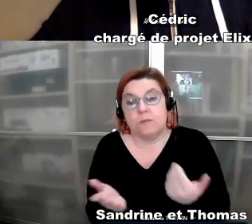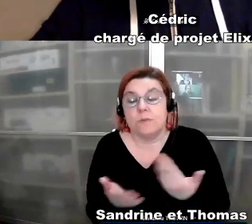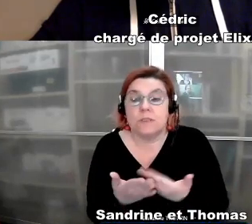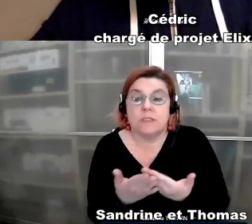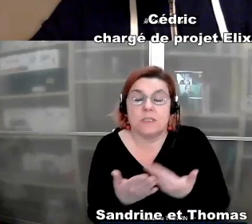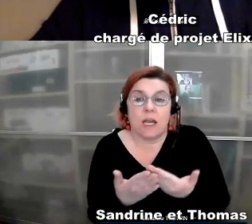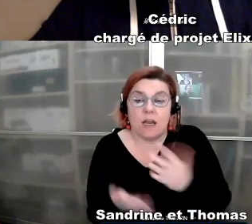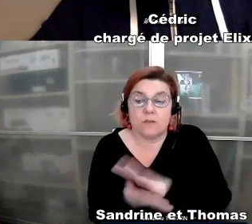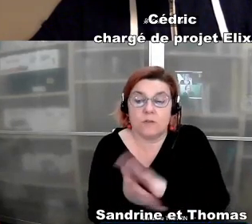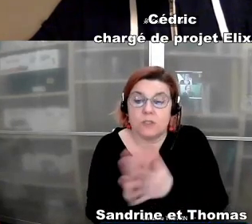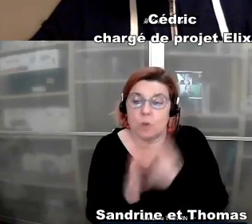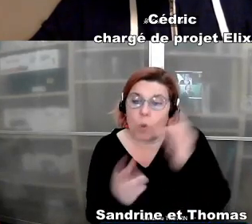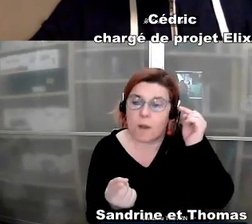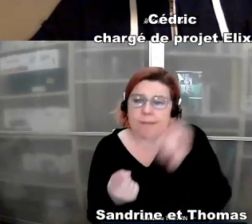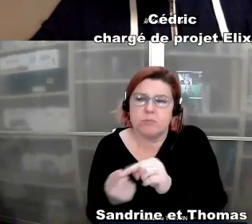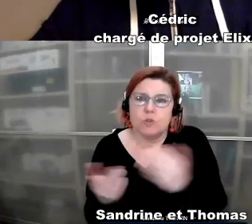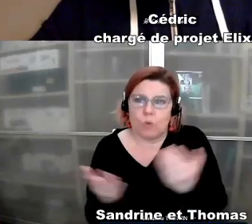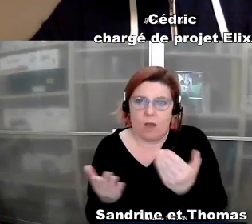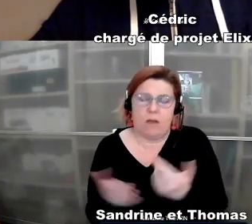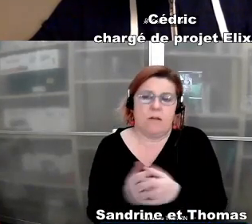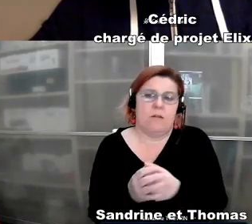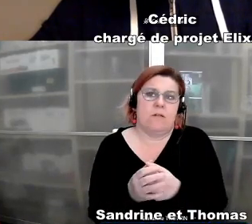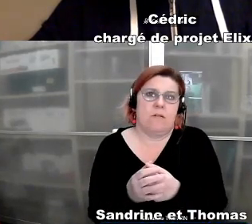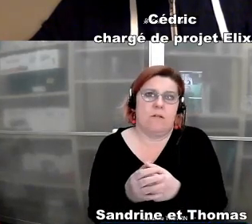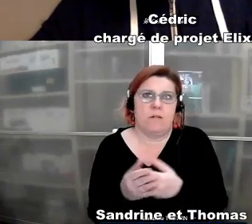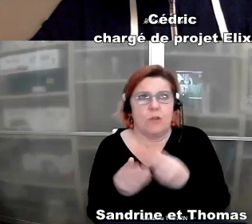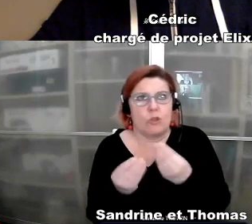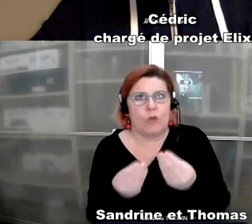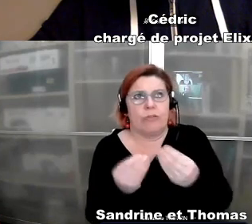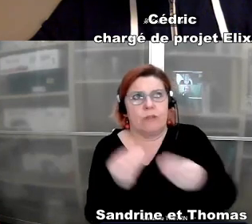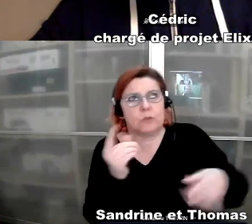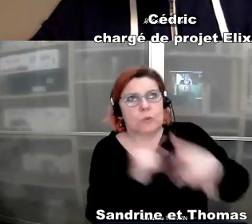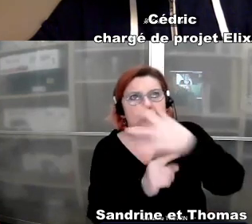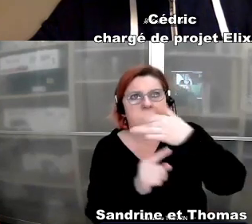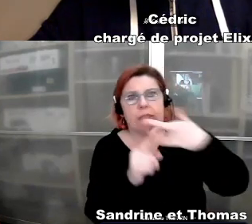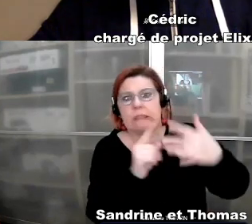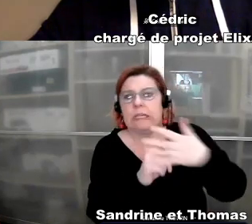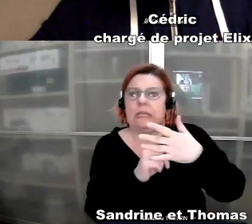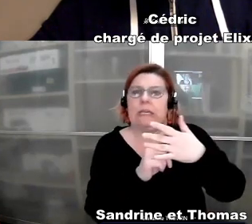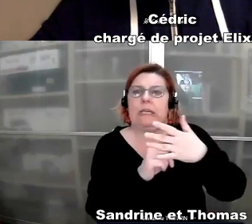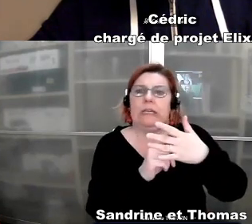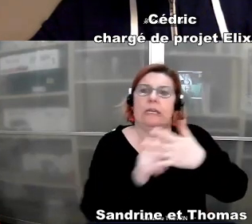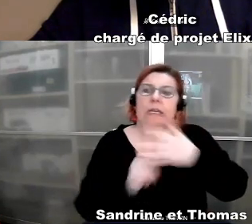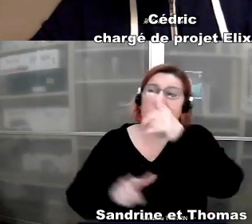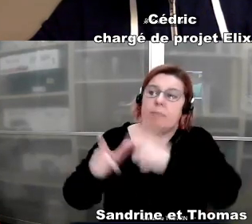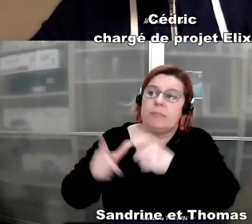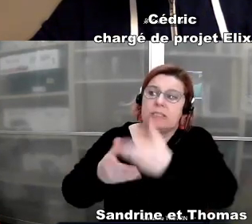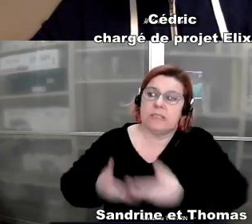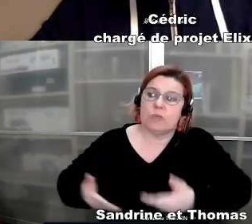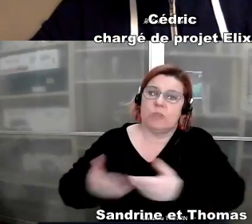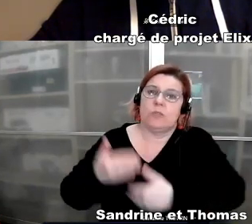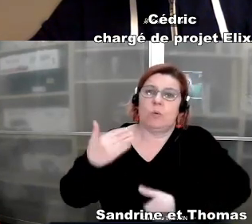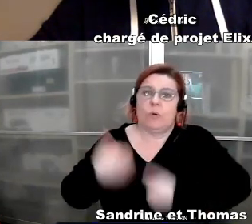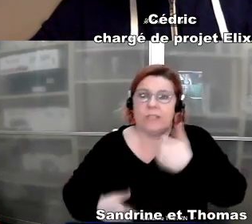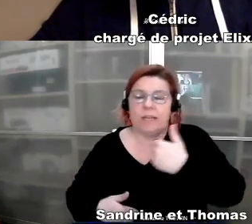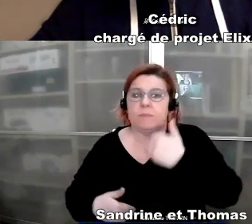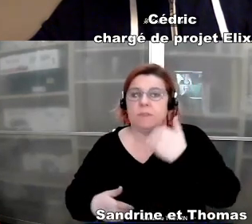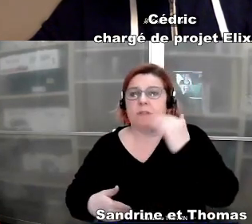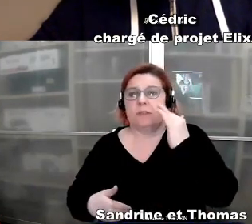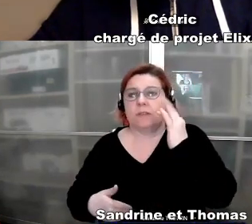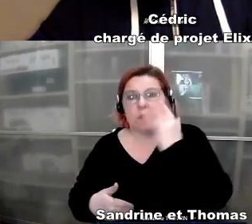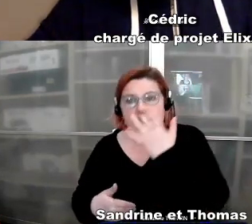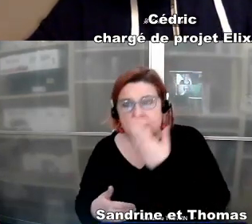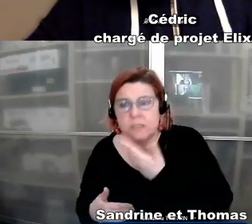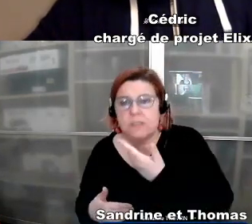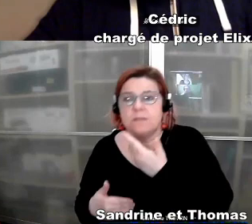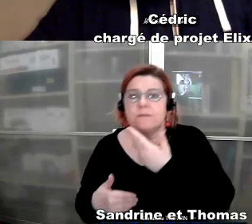de l'association, c'est de rendre la société plus inclusive aux personnes qui sont en situation de handicap cognitif, sensoriel et psychique.